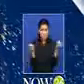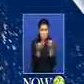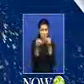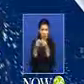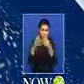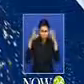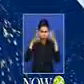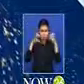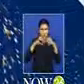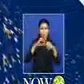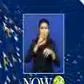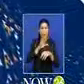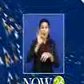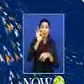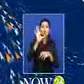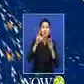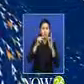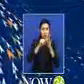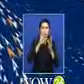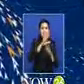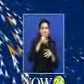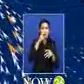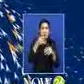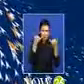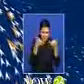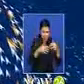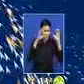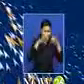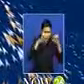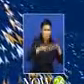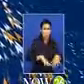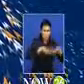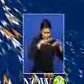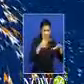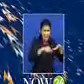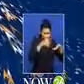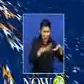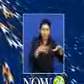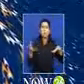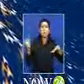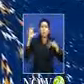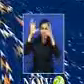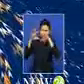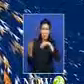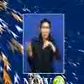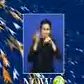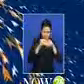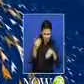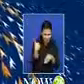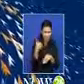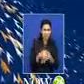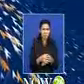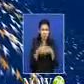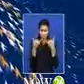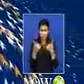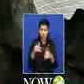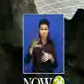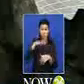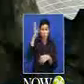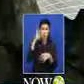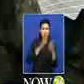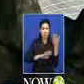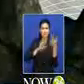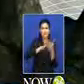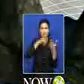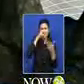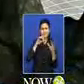ริเวณของมณฑลฝูเจี้ยนและจะซ้ำเติมกับสถานการณ์น้ำท่วมที่ท่วมเสียหายหนักอยู่แล้วนะครับพายุไต้ฝุ่นลูกนี้ไม่ได้มีผลกระทบกับประเทศไ